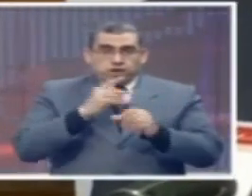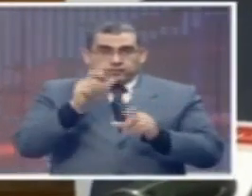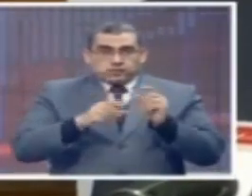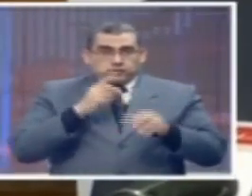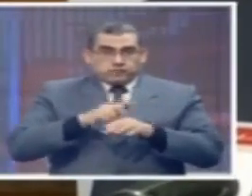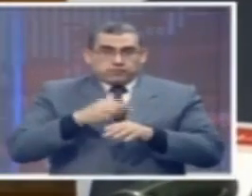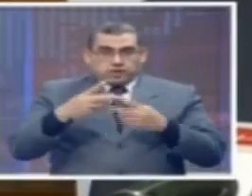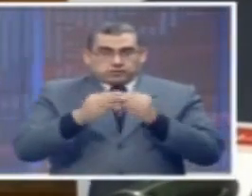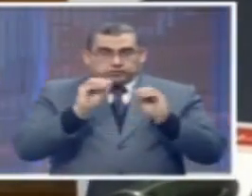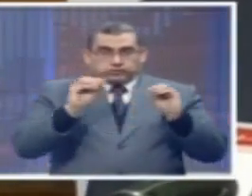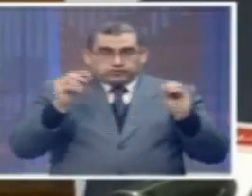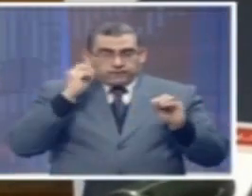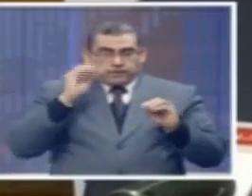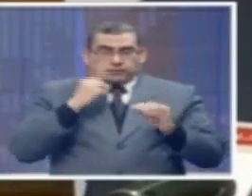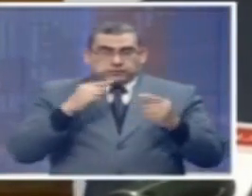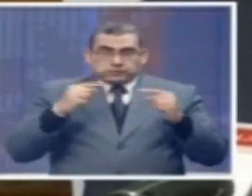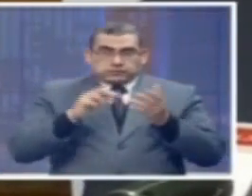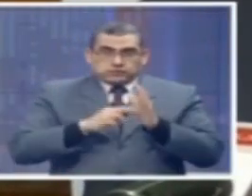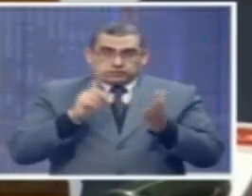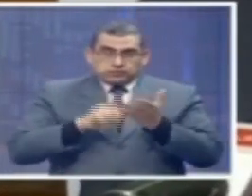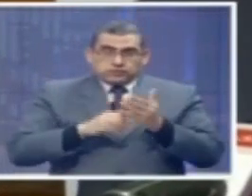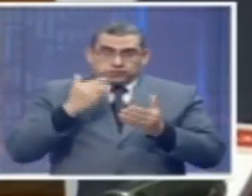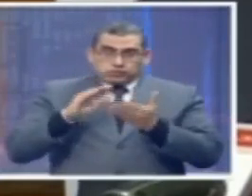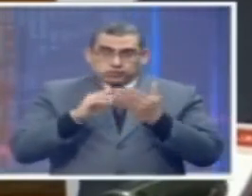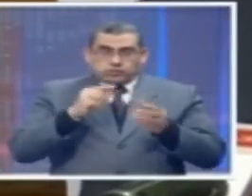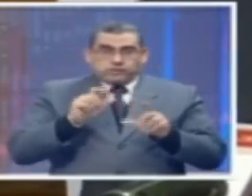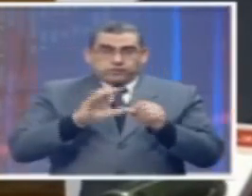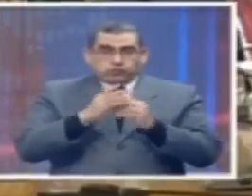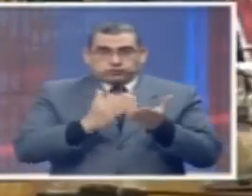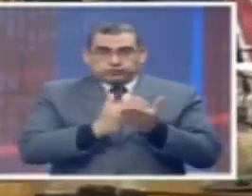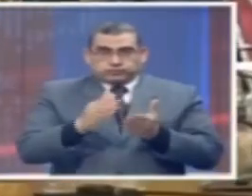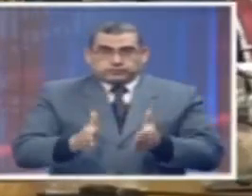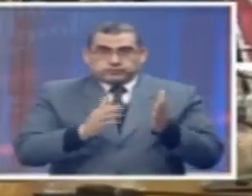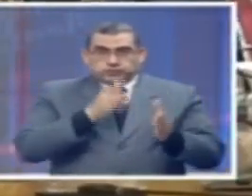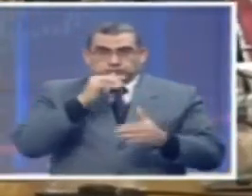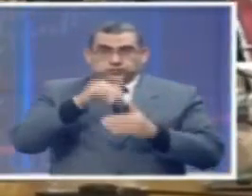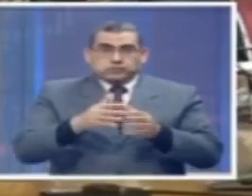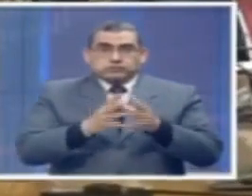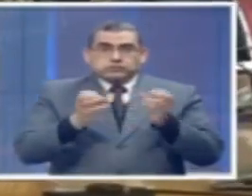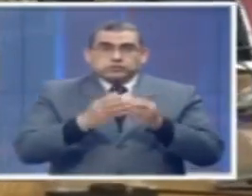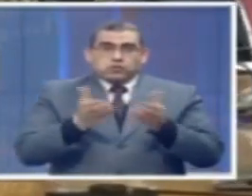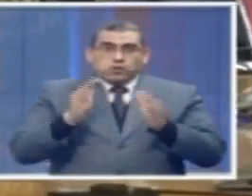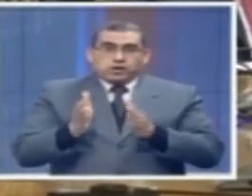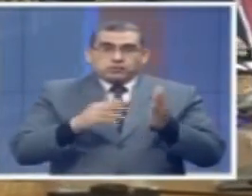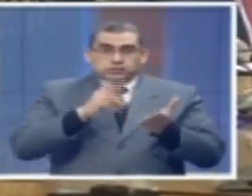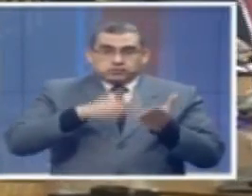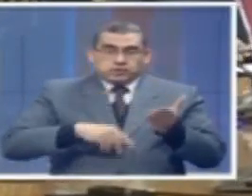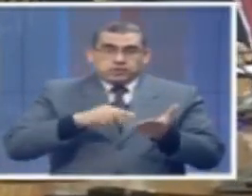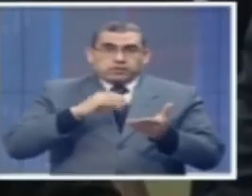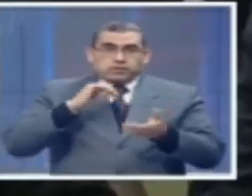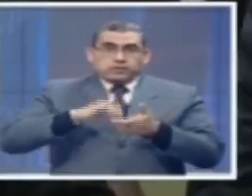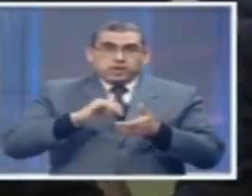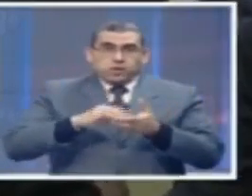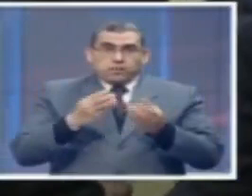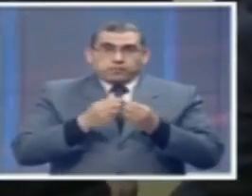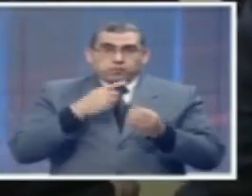بالعدوى، وباتحادنا سنستطيع القضاء على انتشار الفيروس. من ناحية أخرى، تم توقيع اتفاقية تعاون